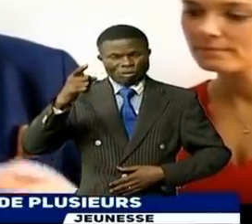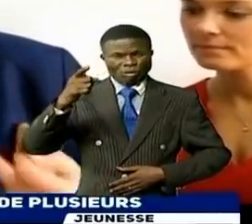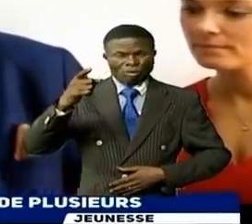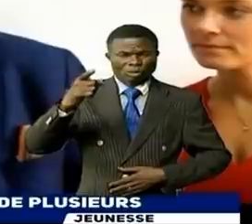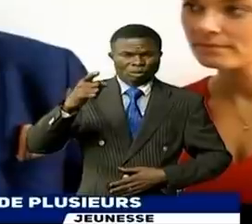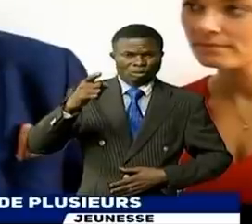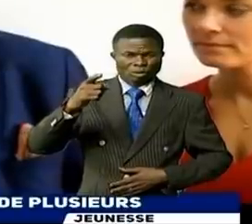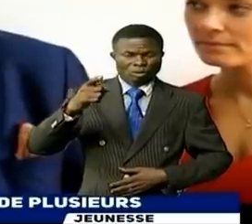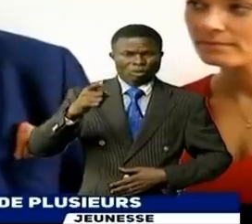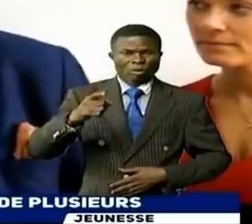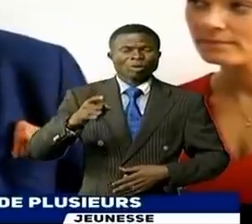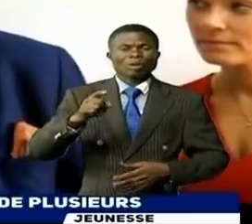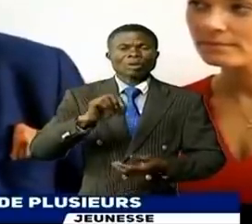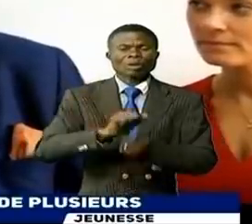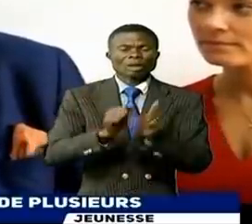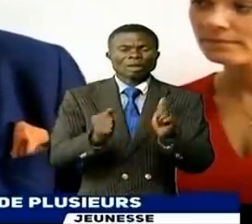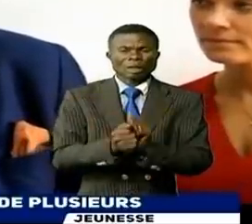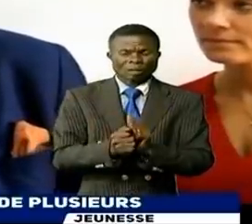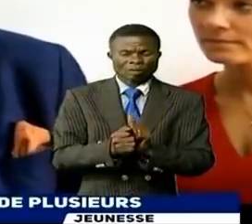l'appui aux jeunes